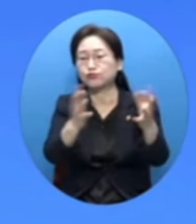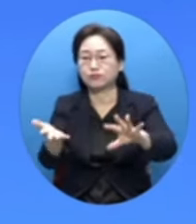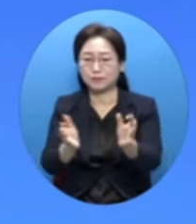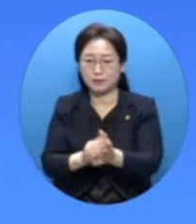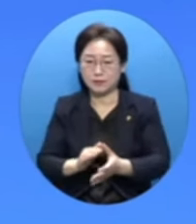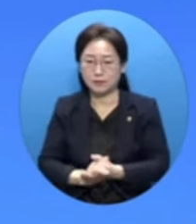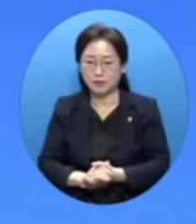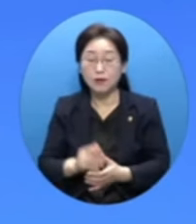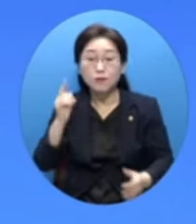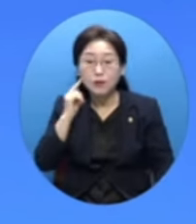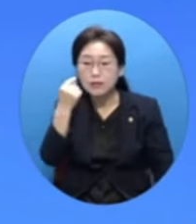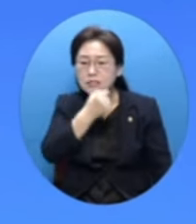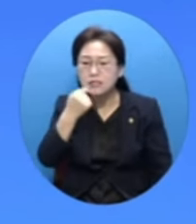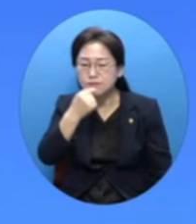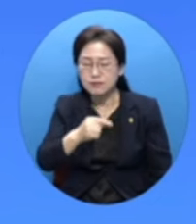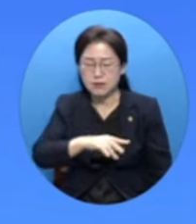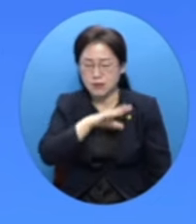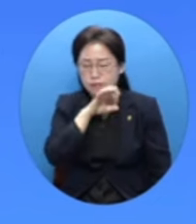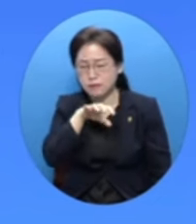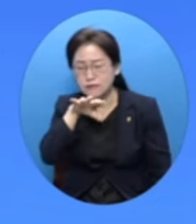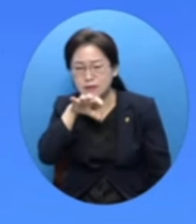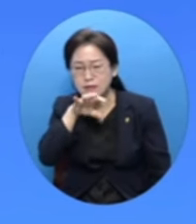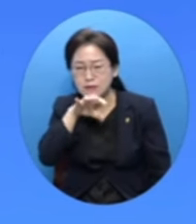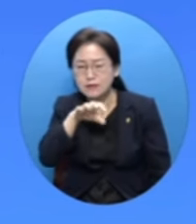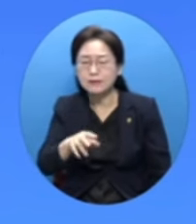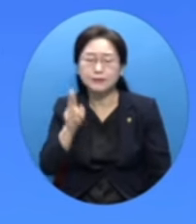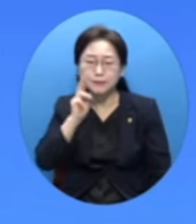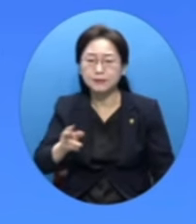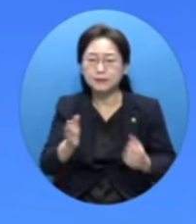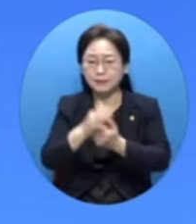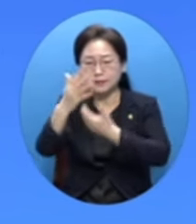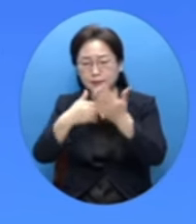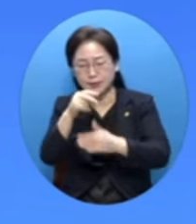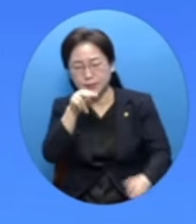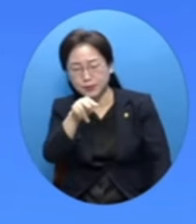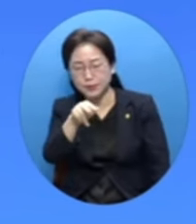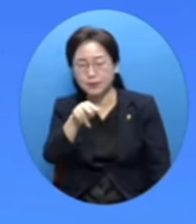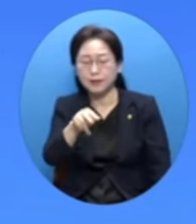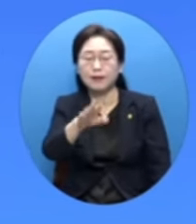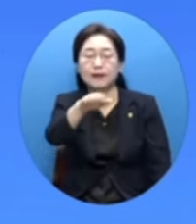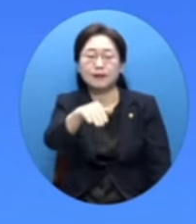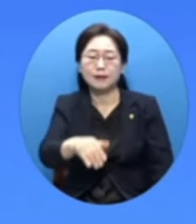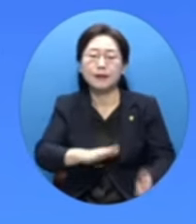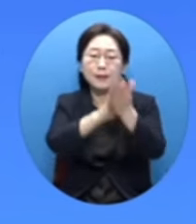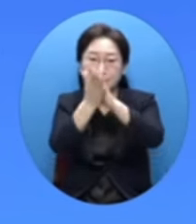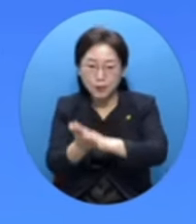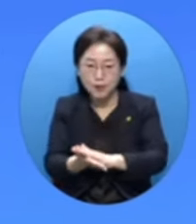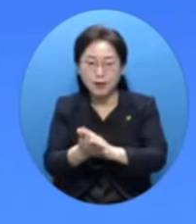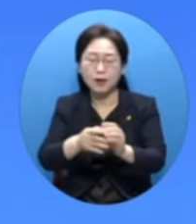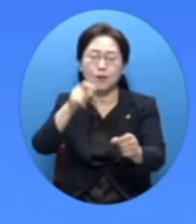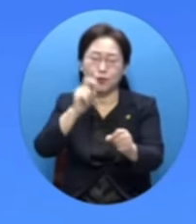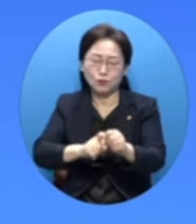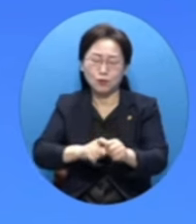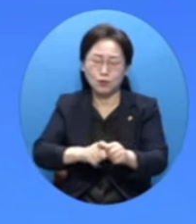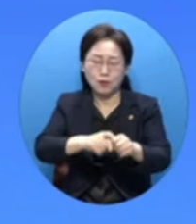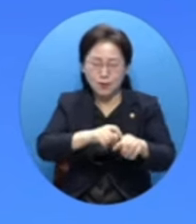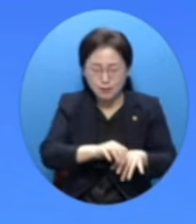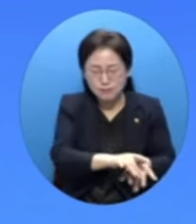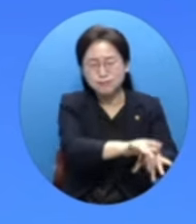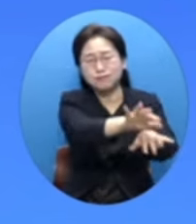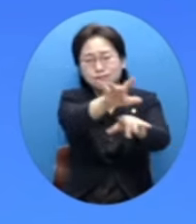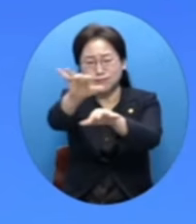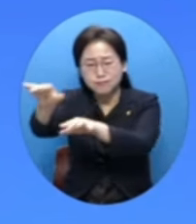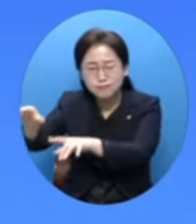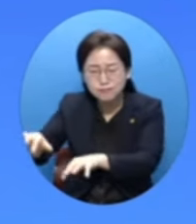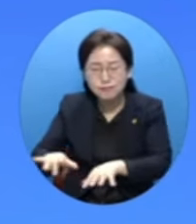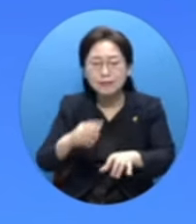입만용을 불평하고 부정적인 얘기를 했기 때문에 하나님께서 그들을 변화시켜 보려고 광야를 돌게 하시고 돌게 하셨는데 40년